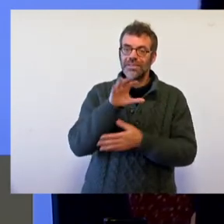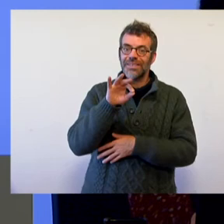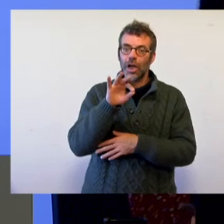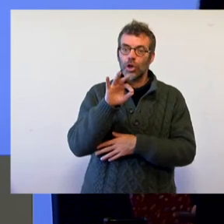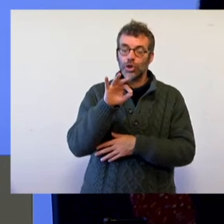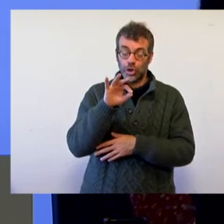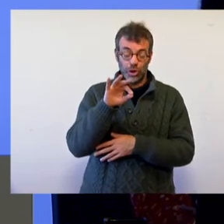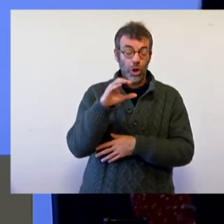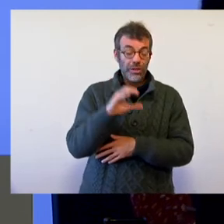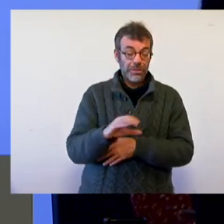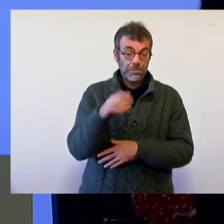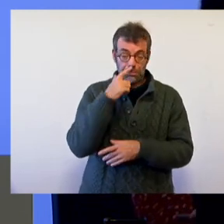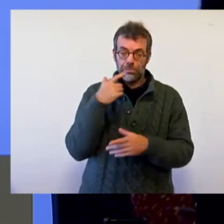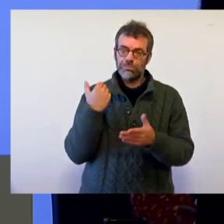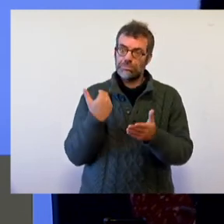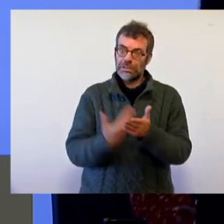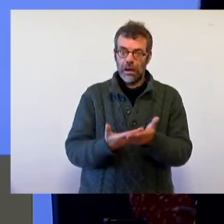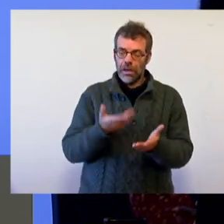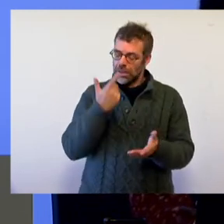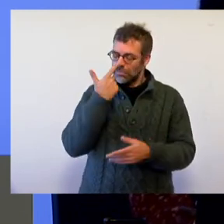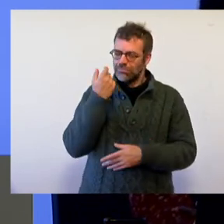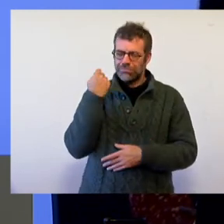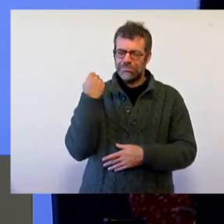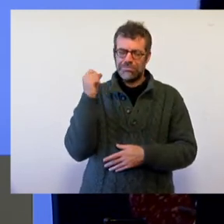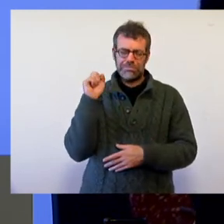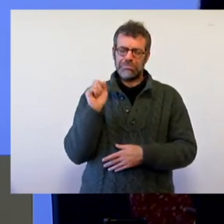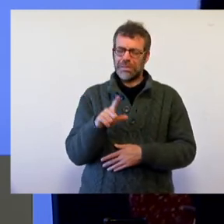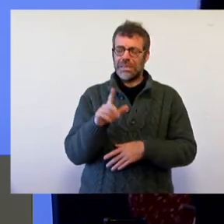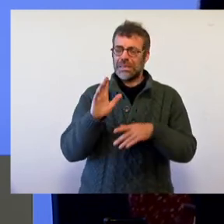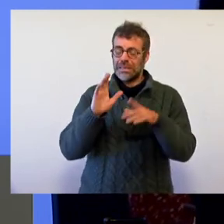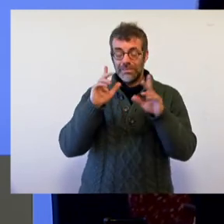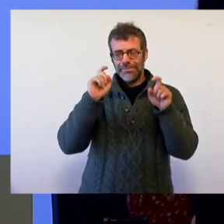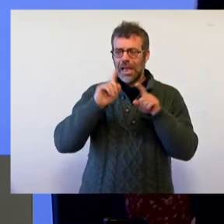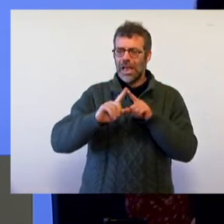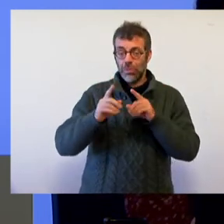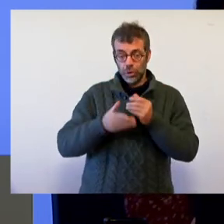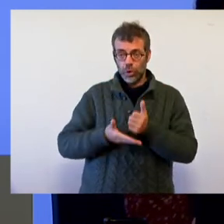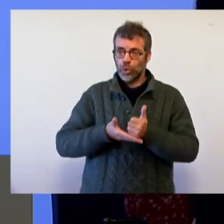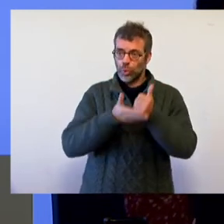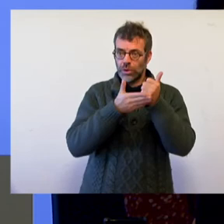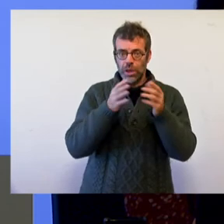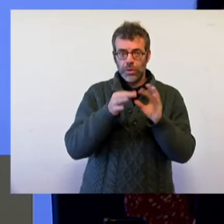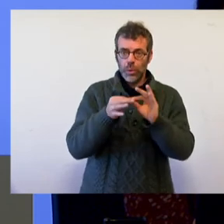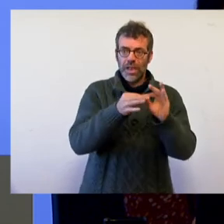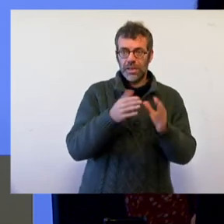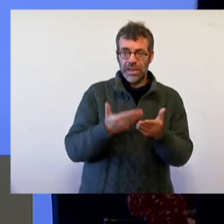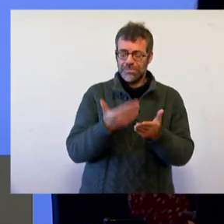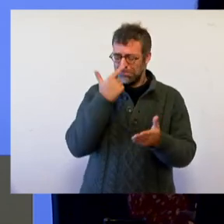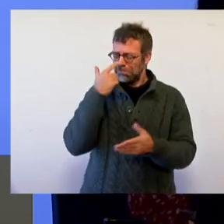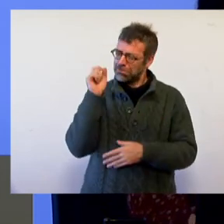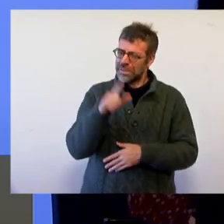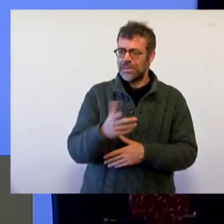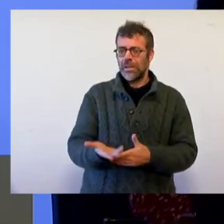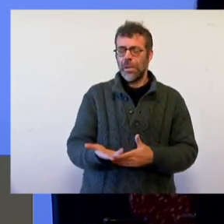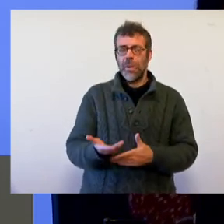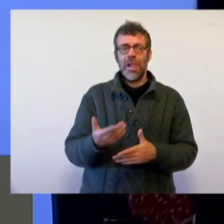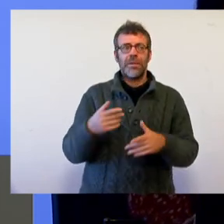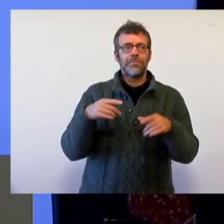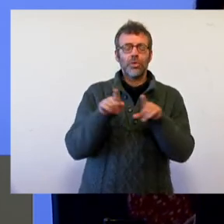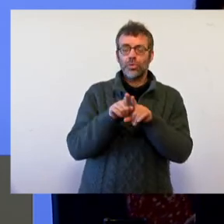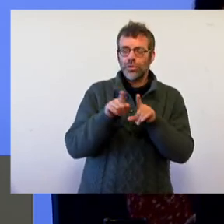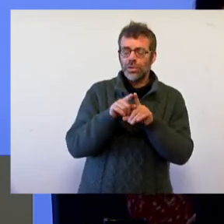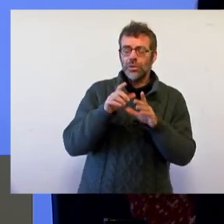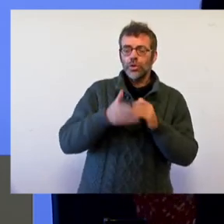et de solidarité. C'est un élément. Quand nous avons mis en place le plan soutien scolaire public et